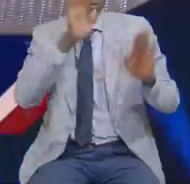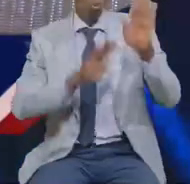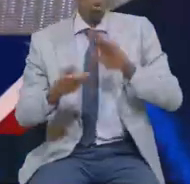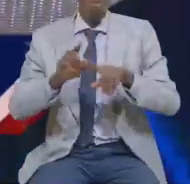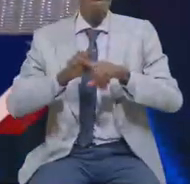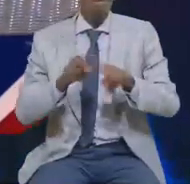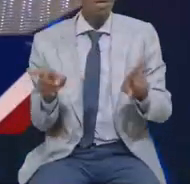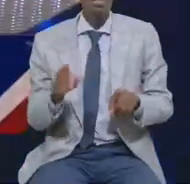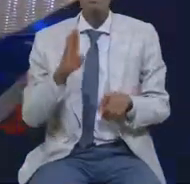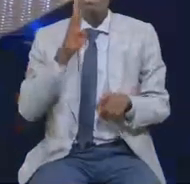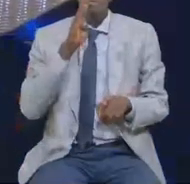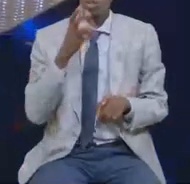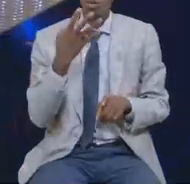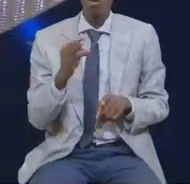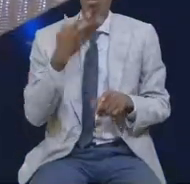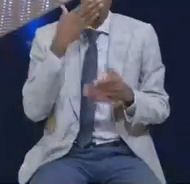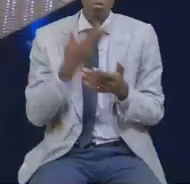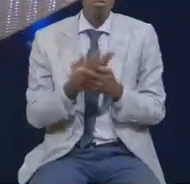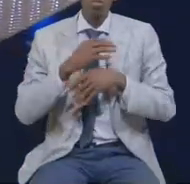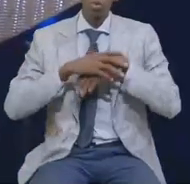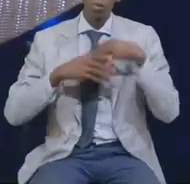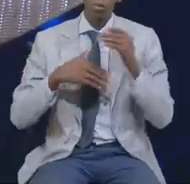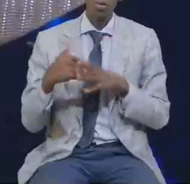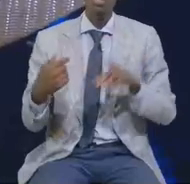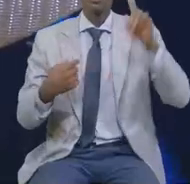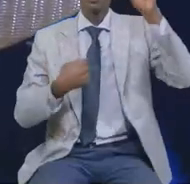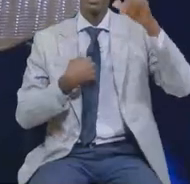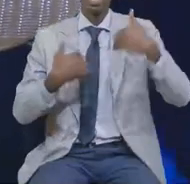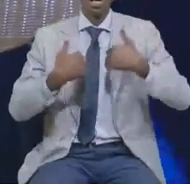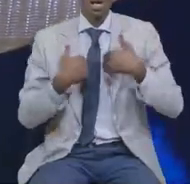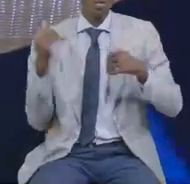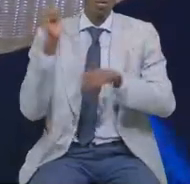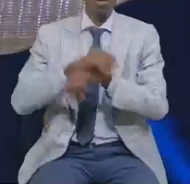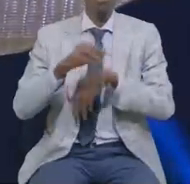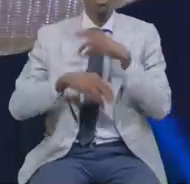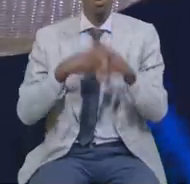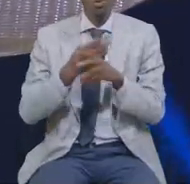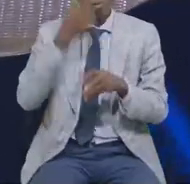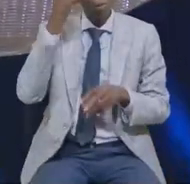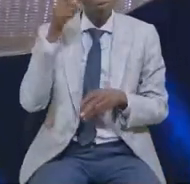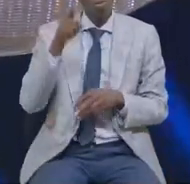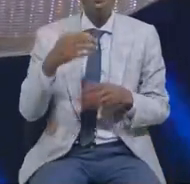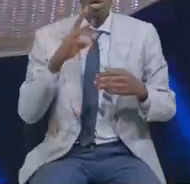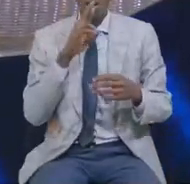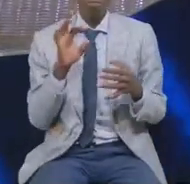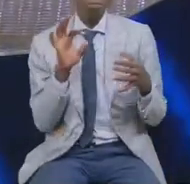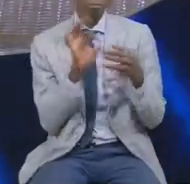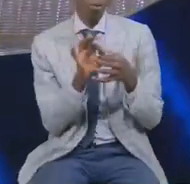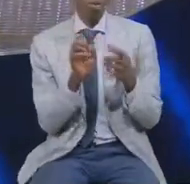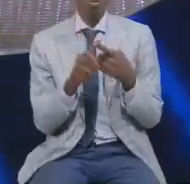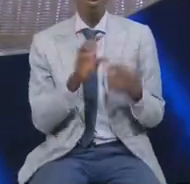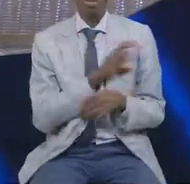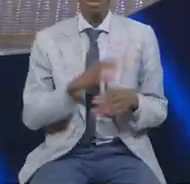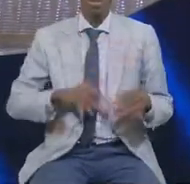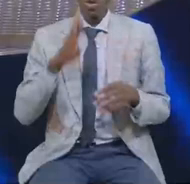prenez courage, j'ai vaincu le monde. Parce que tu es connecté à Christ et tu es totalement lié à